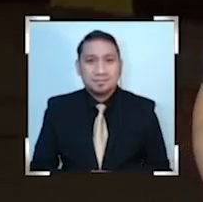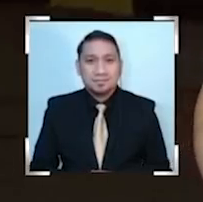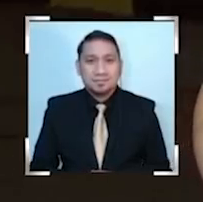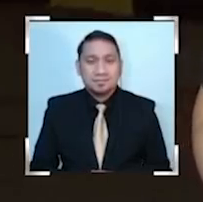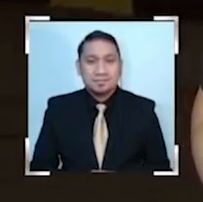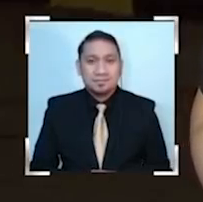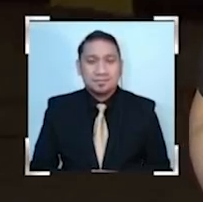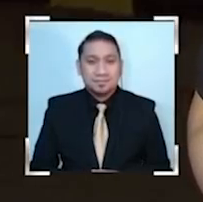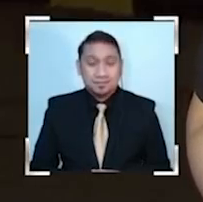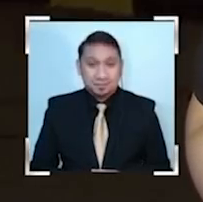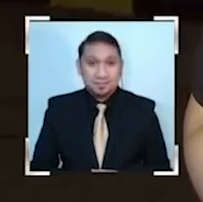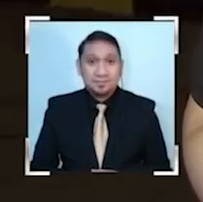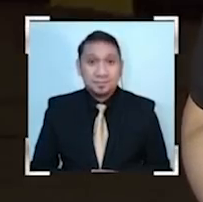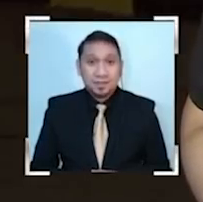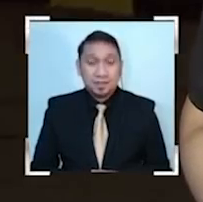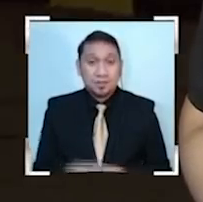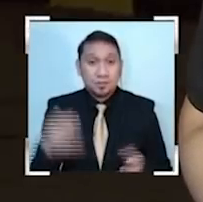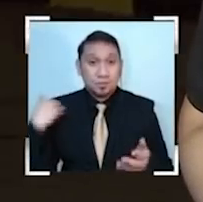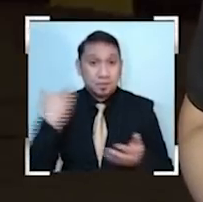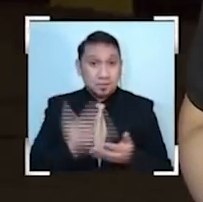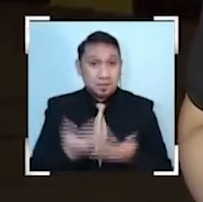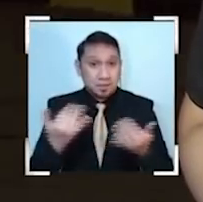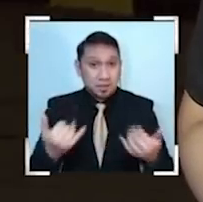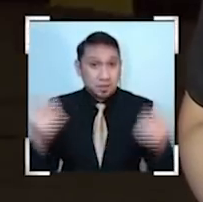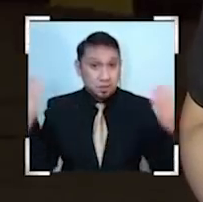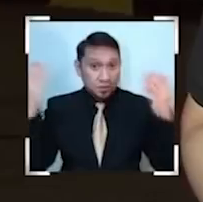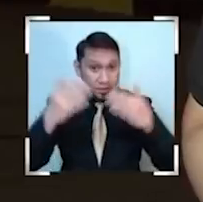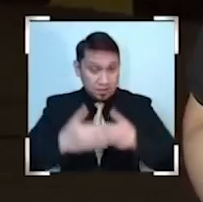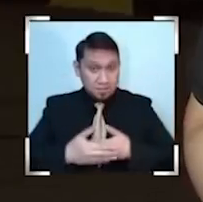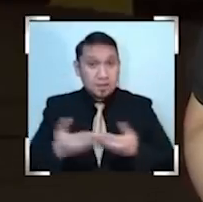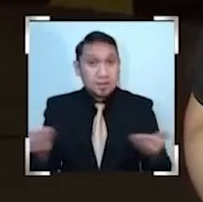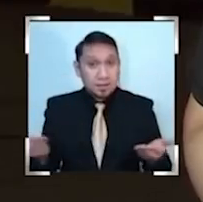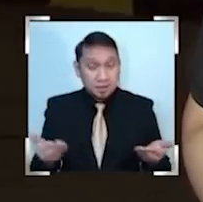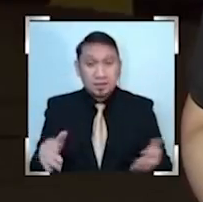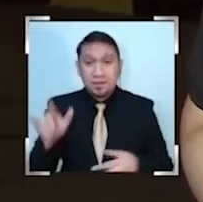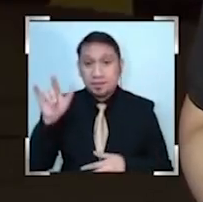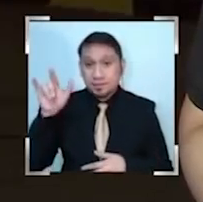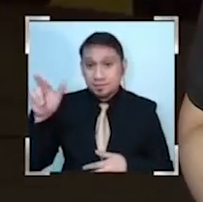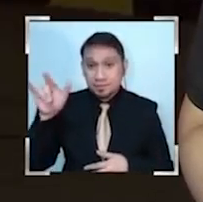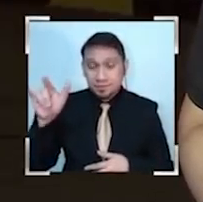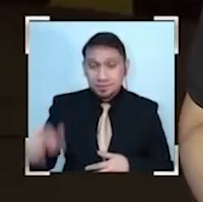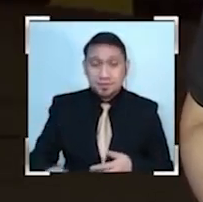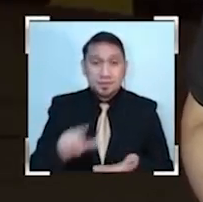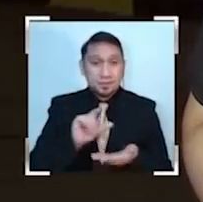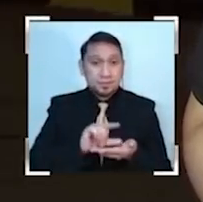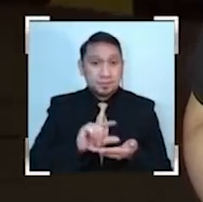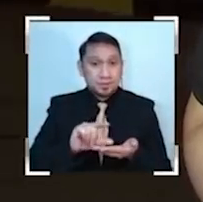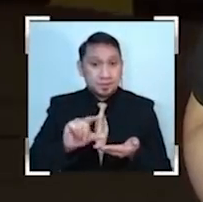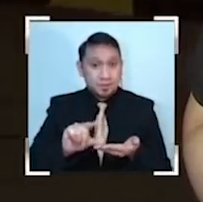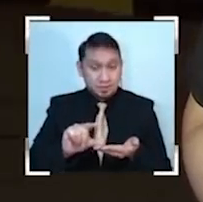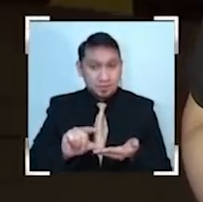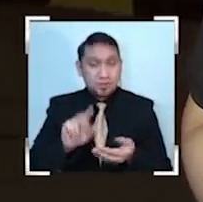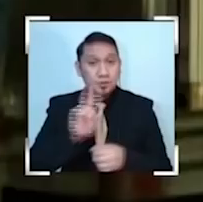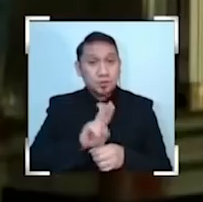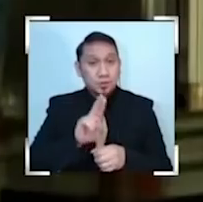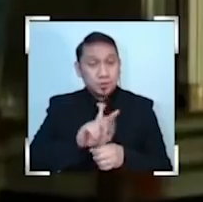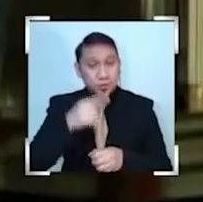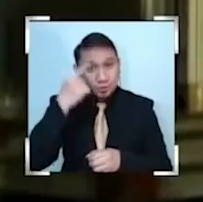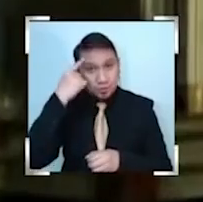Pia Igan, dumating ngayong gabi dito sa NAIA Terminal 3 ang COVID vaccine na gagamitin para sa 5 to 11 years